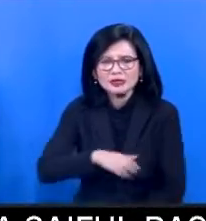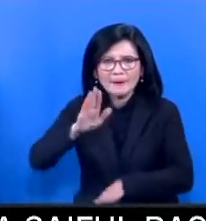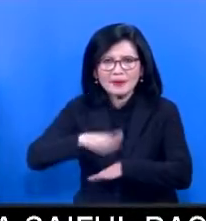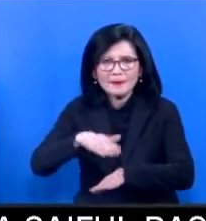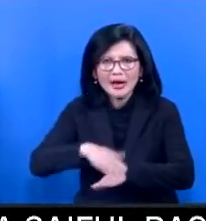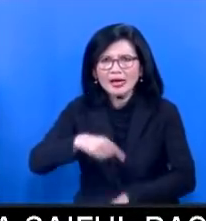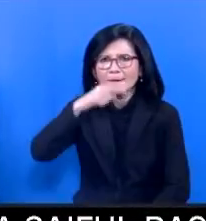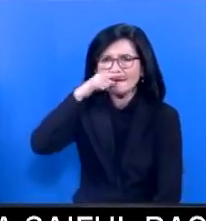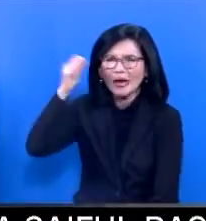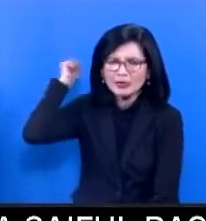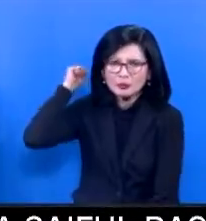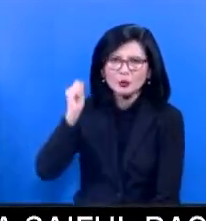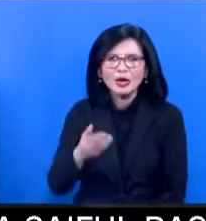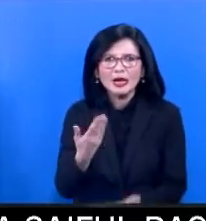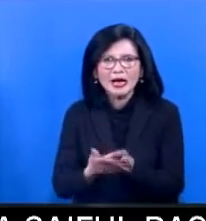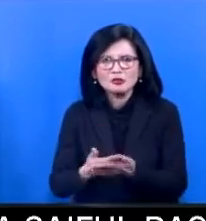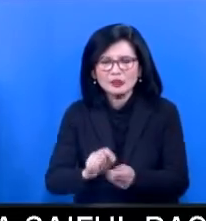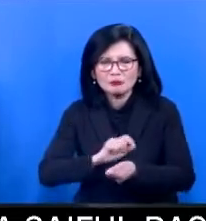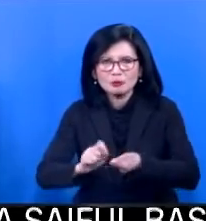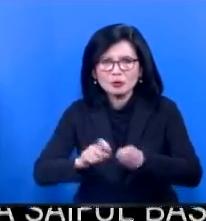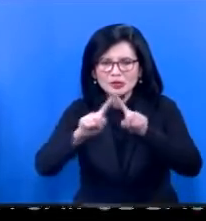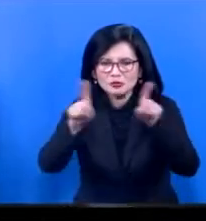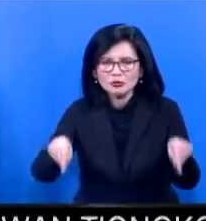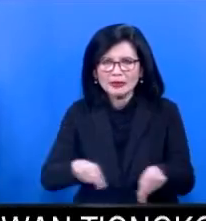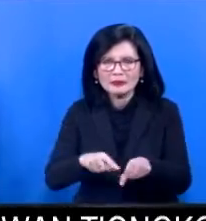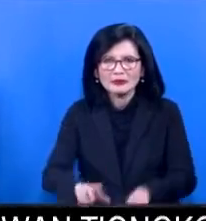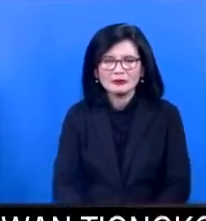orangtua dan diminta membuat surat pernyataan